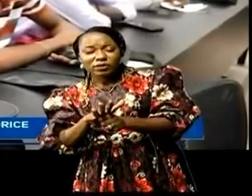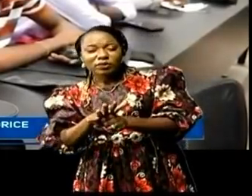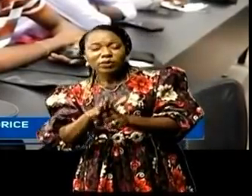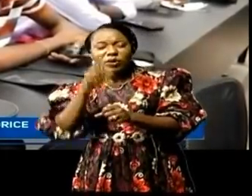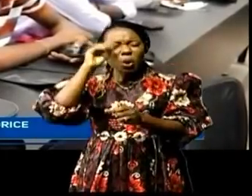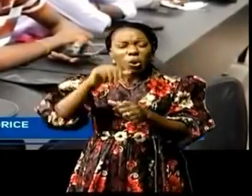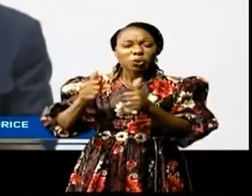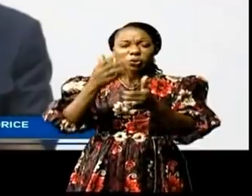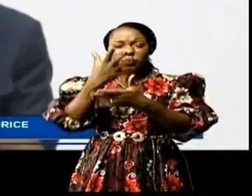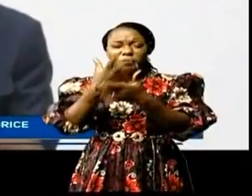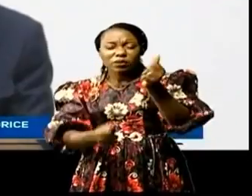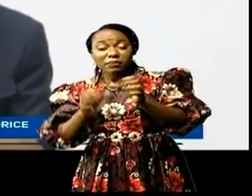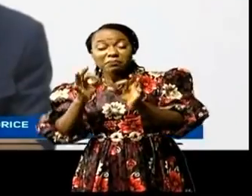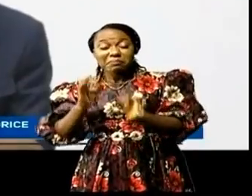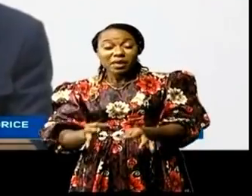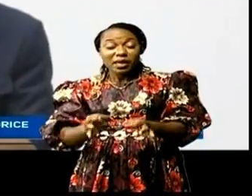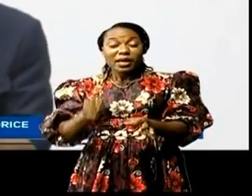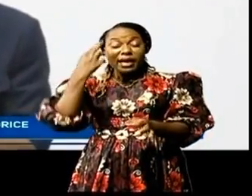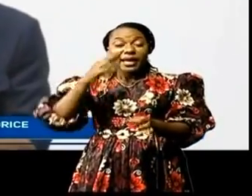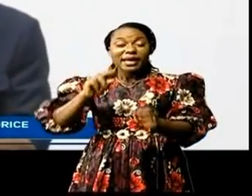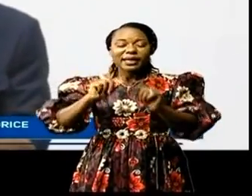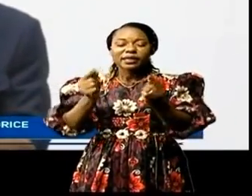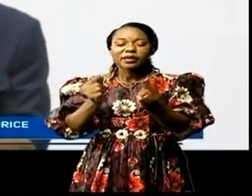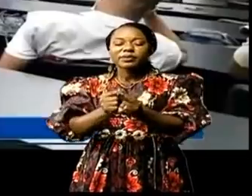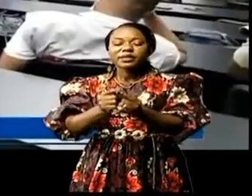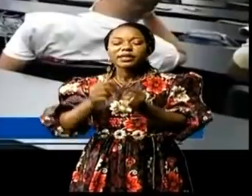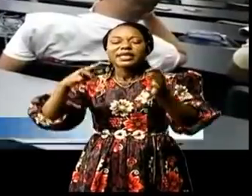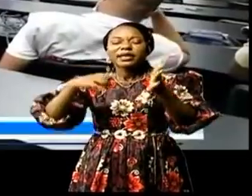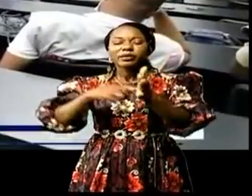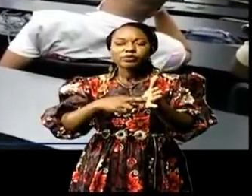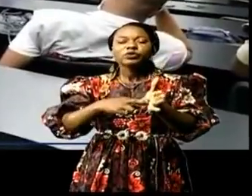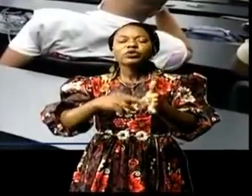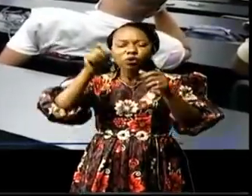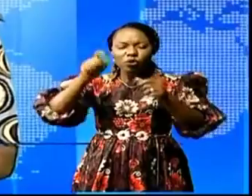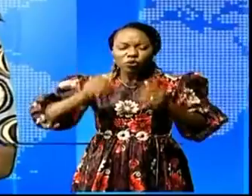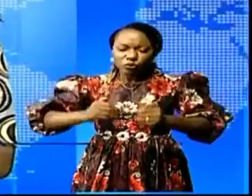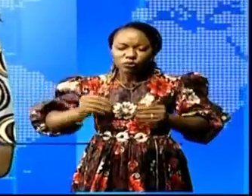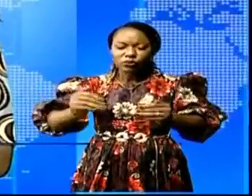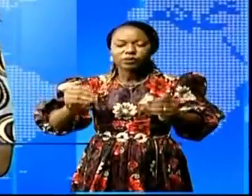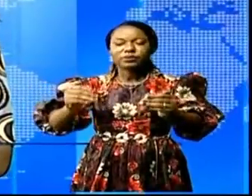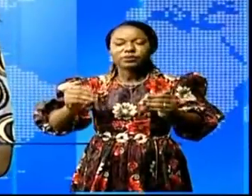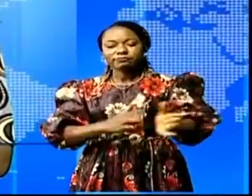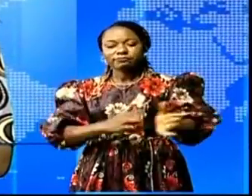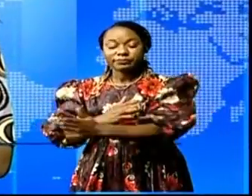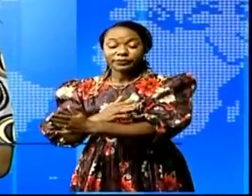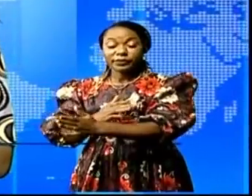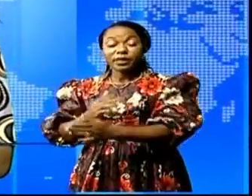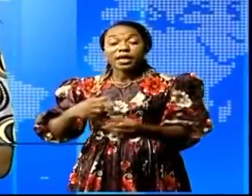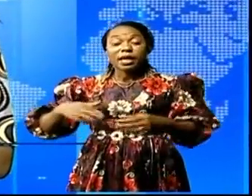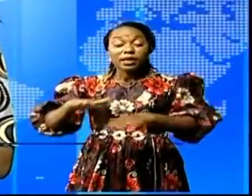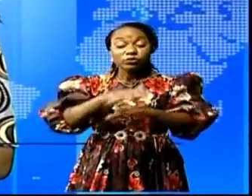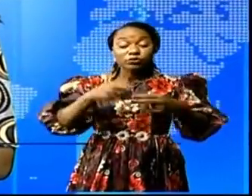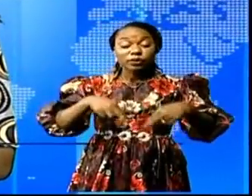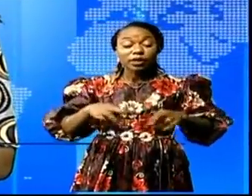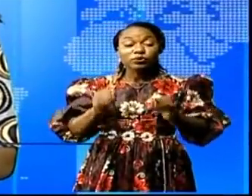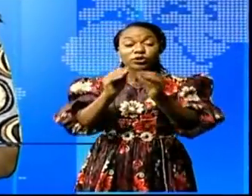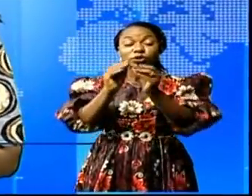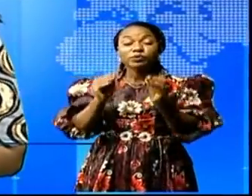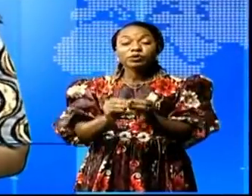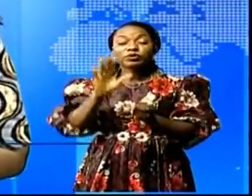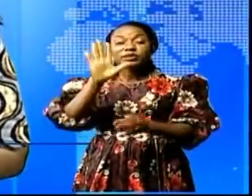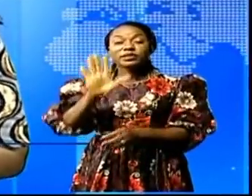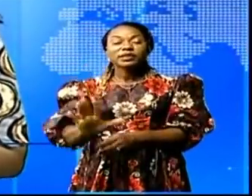de la riposte reste préoccupée par les faibles taux de vaccination. Sur la route nationale numéro 5,